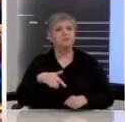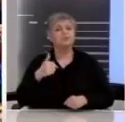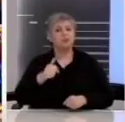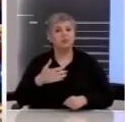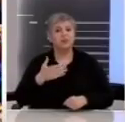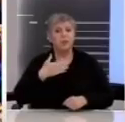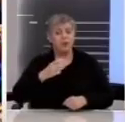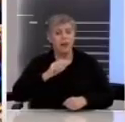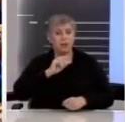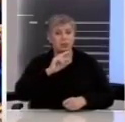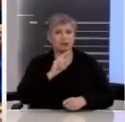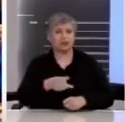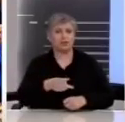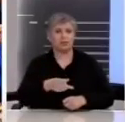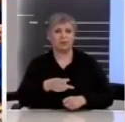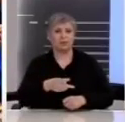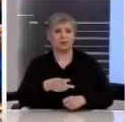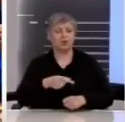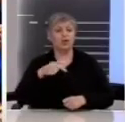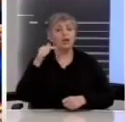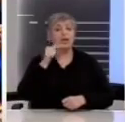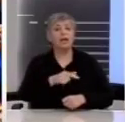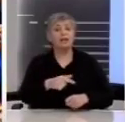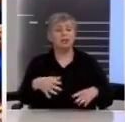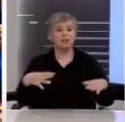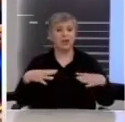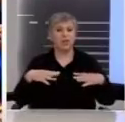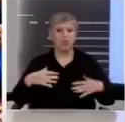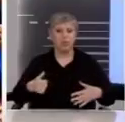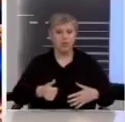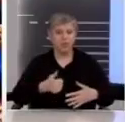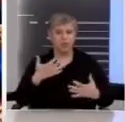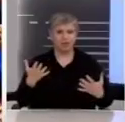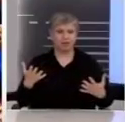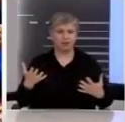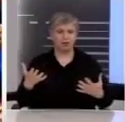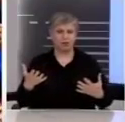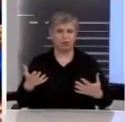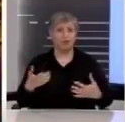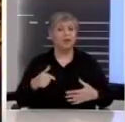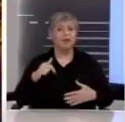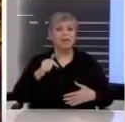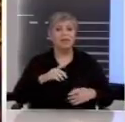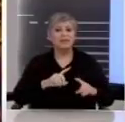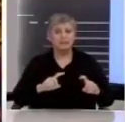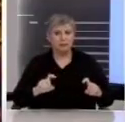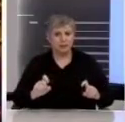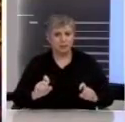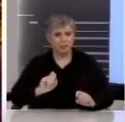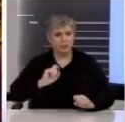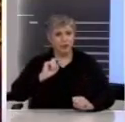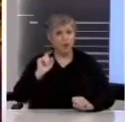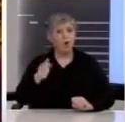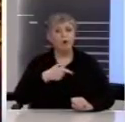τώρα. Παρακαλώ. Το θράσος. Παρακαλώ. Το θράσος είναι όταν σηκώνεις